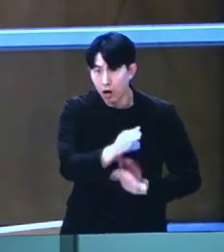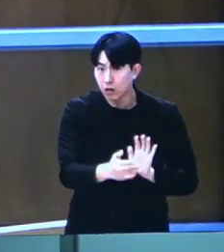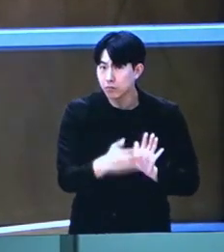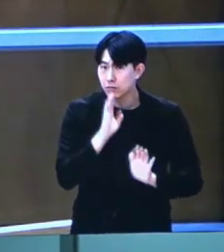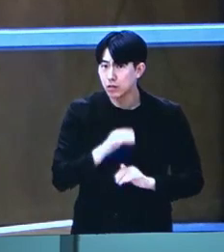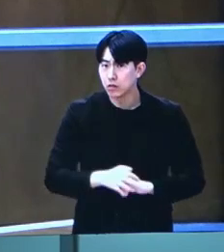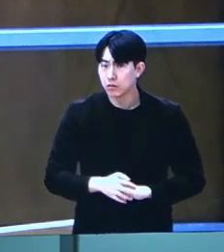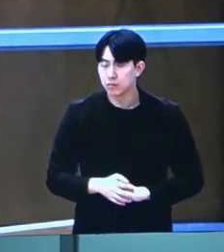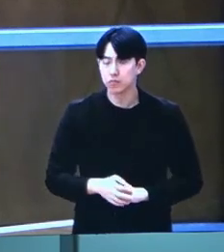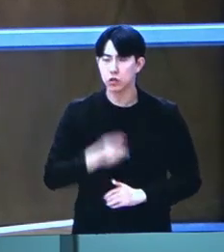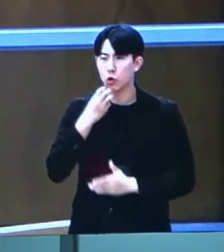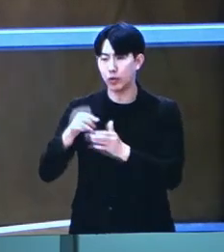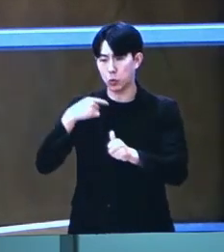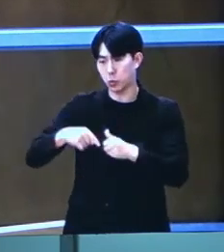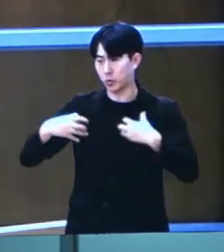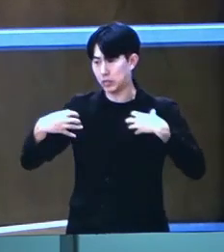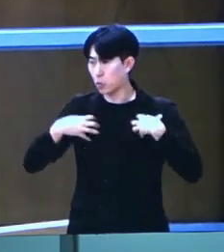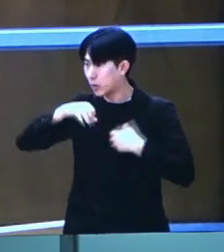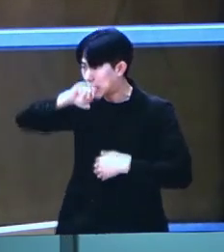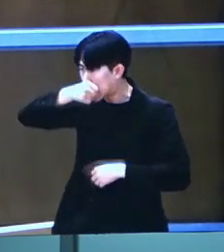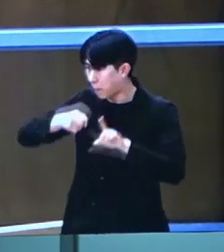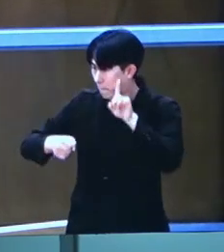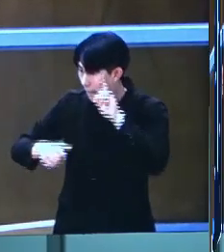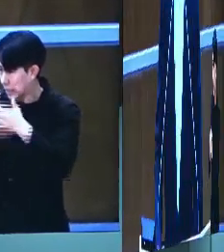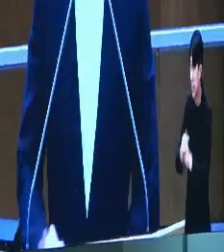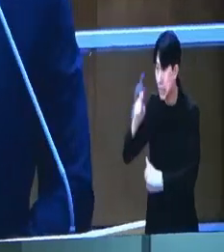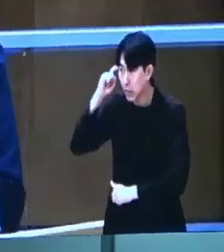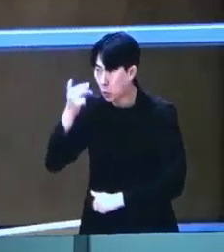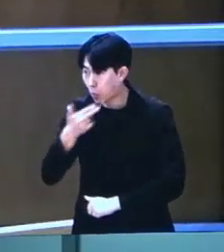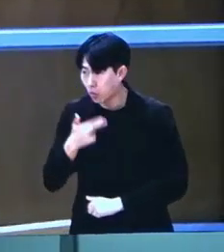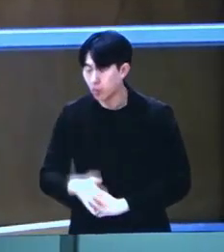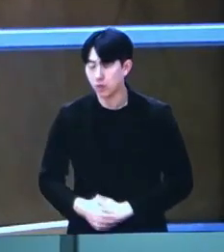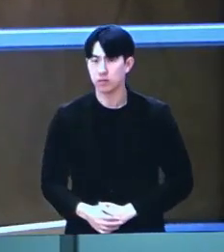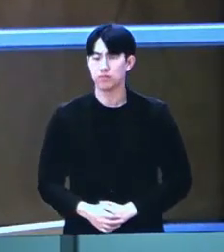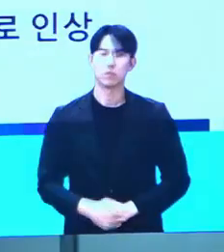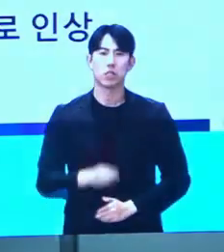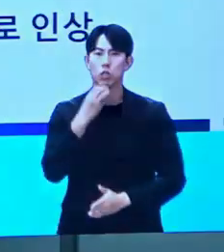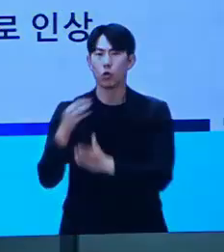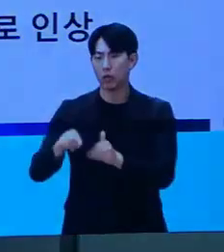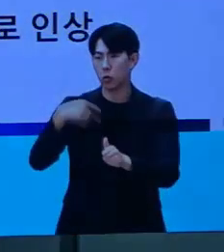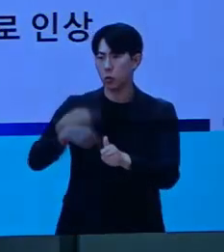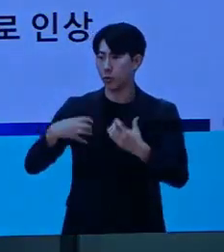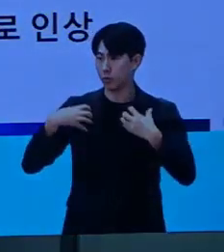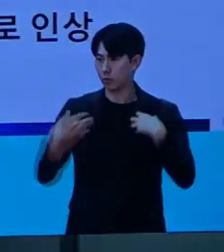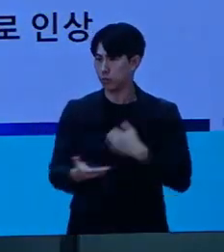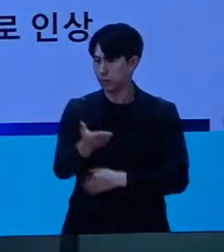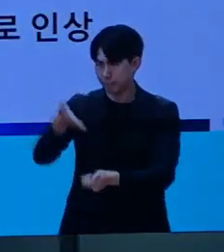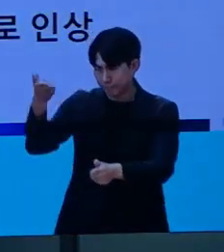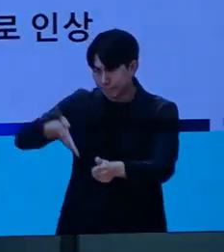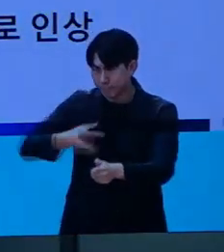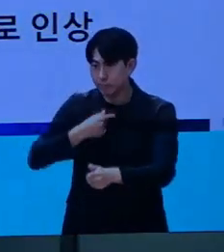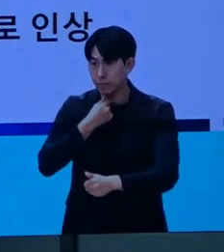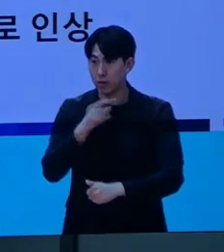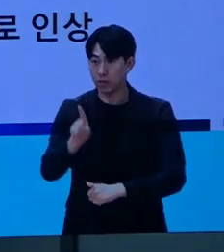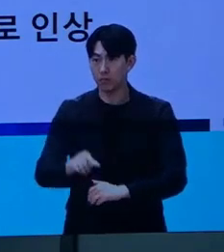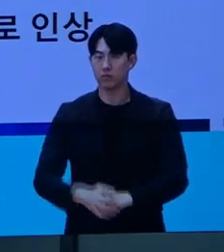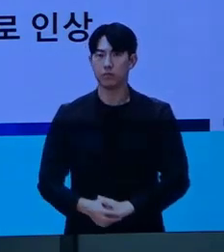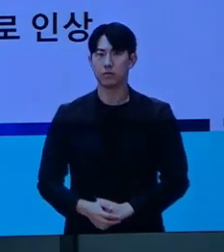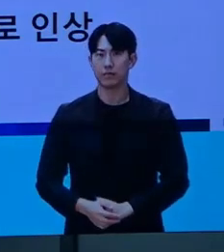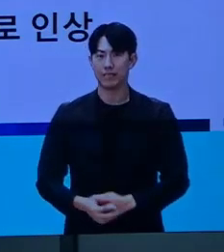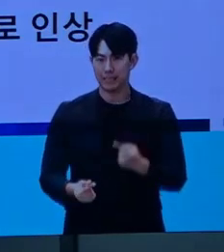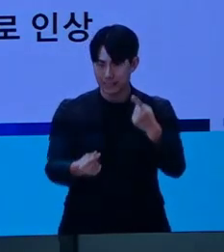경기도교육청의 재정으로 책임을 다할 생각은 하지 않으셨는지요? 경기도교육청에게 요구드립니다.